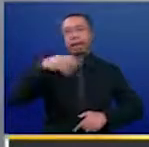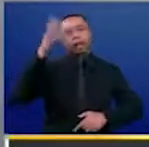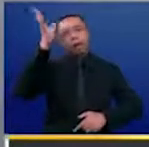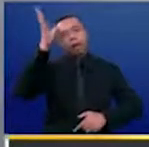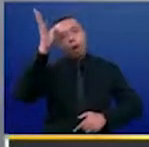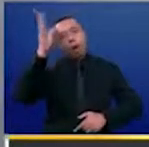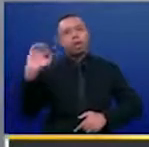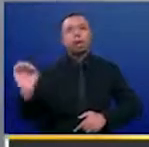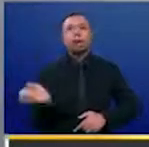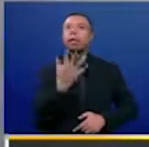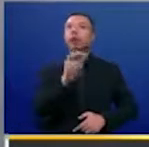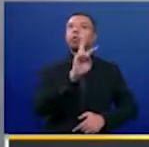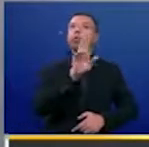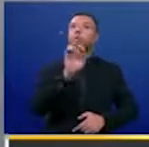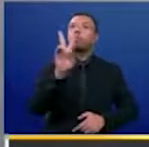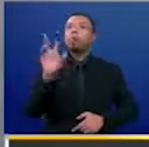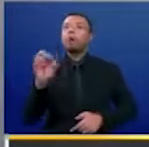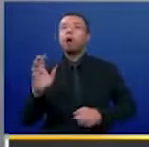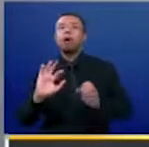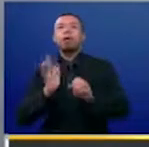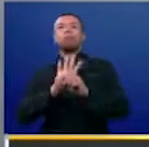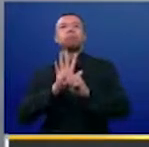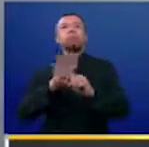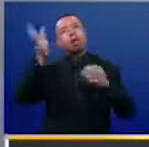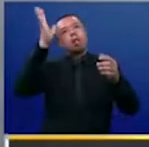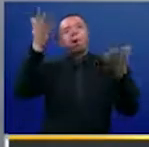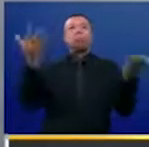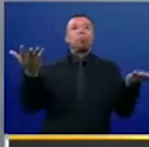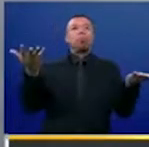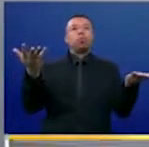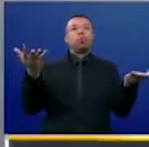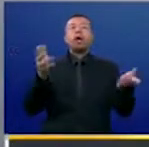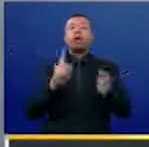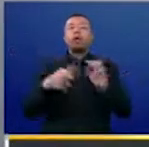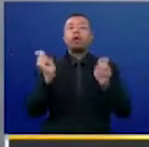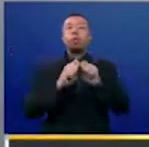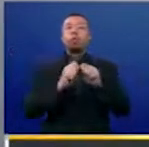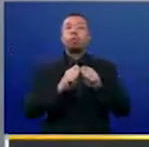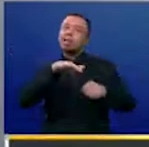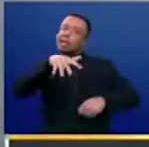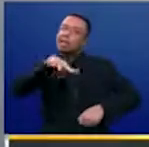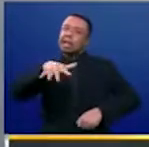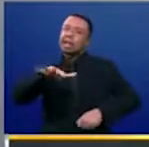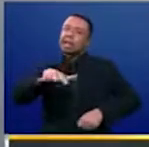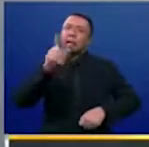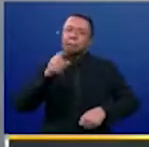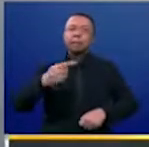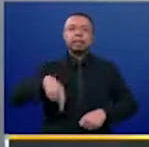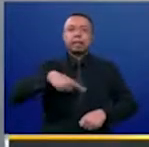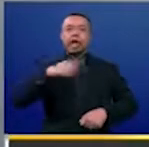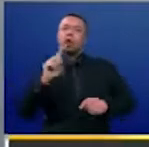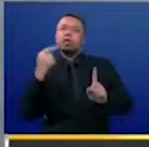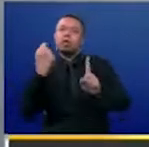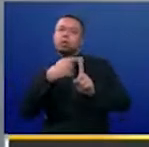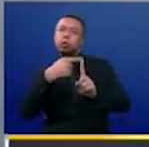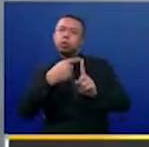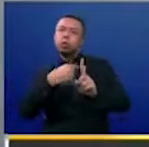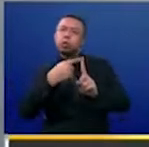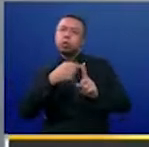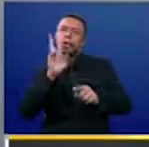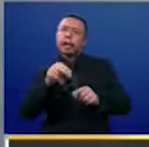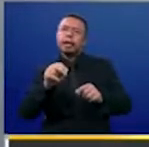tahu tiba-tiba 2020 hadapan demi coffee Prof Jadi kalau dibuat Everest rata-rata pasti kita harus mengecek menyesuaikan